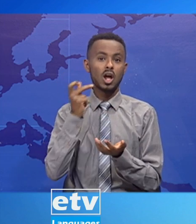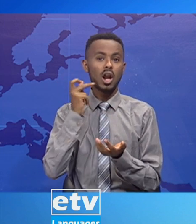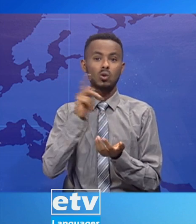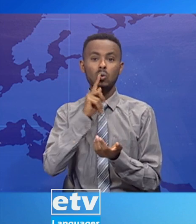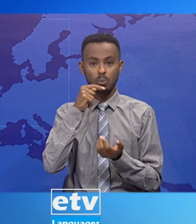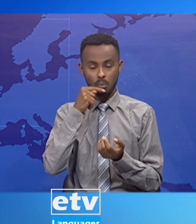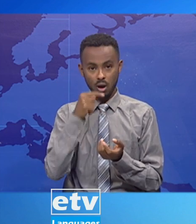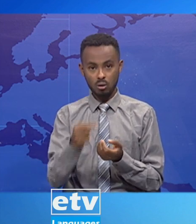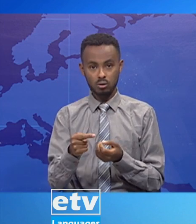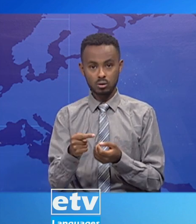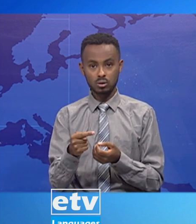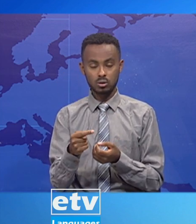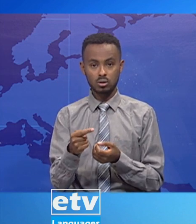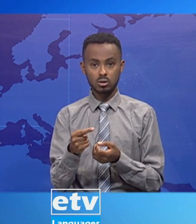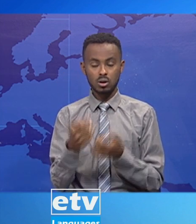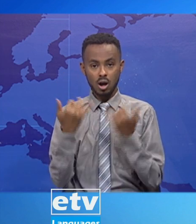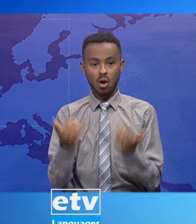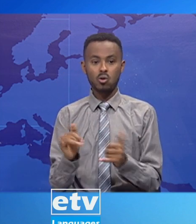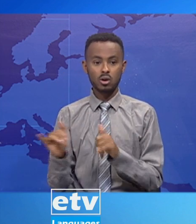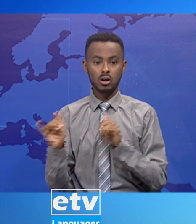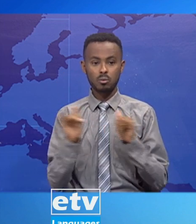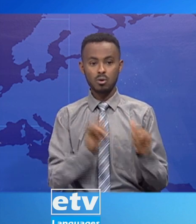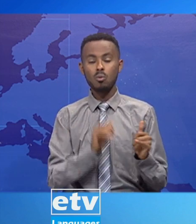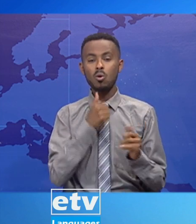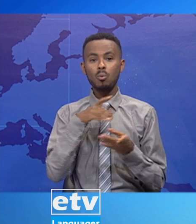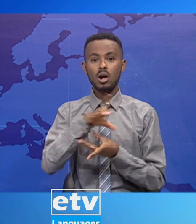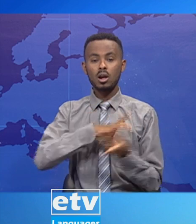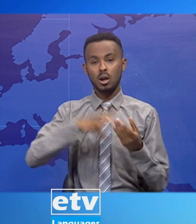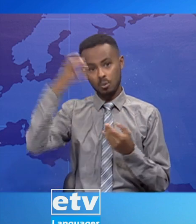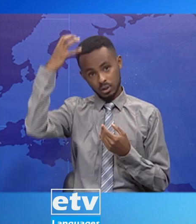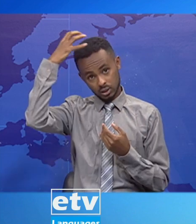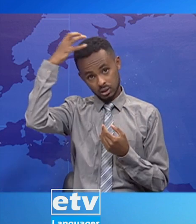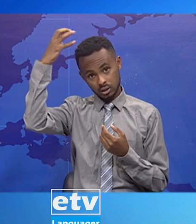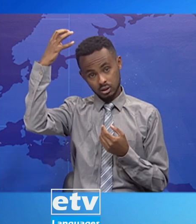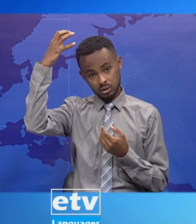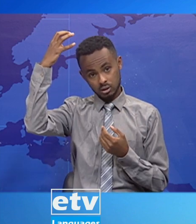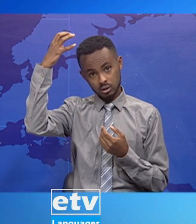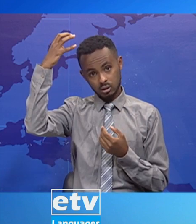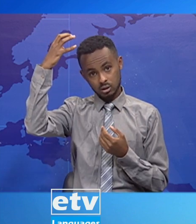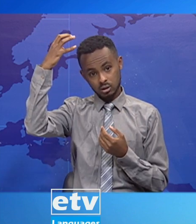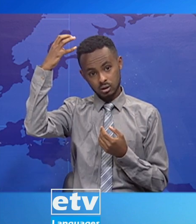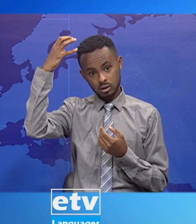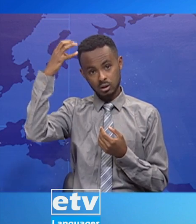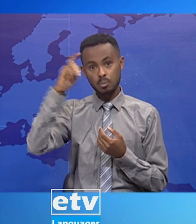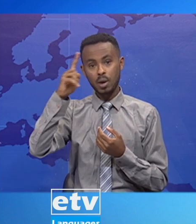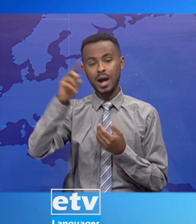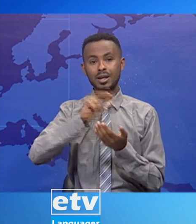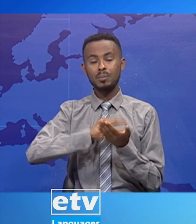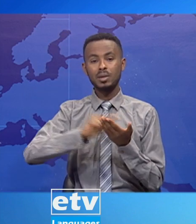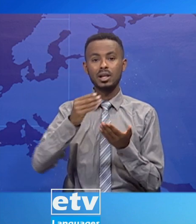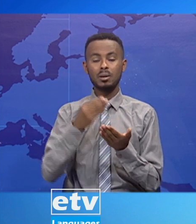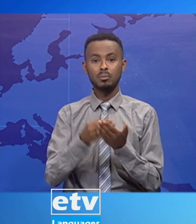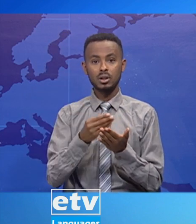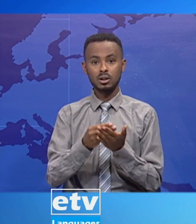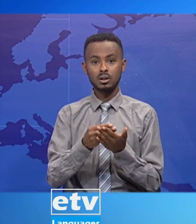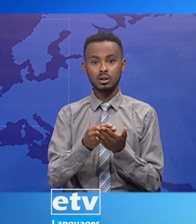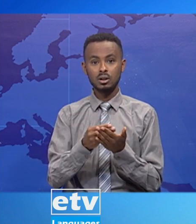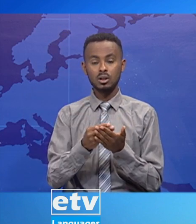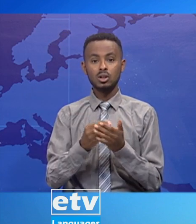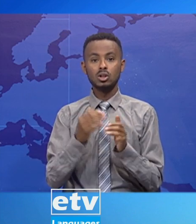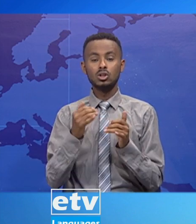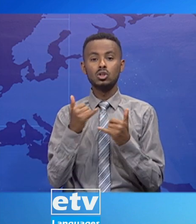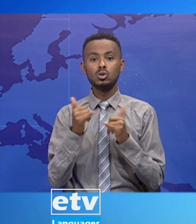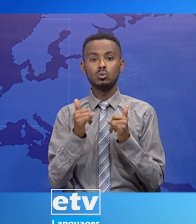የሚባለው። አሁን ደግሞ የኦሮሚያ ክልላዊ መንግስት በአንድ ቢሊዮን ብር የስፖርት